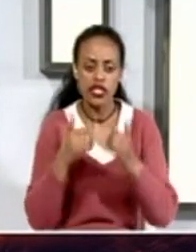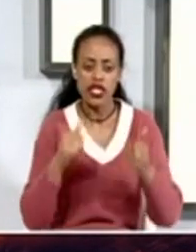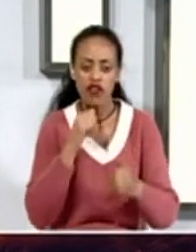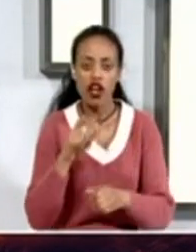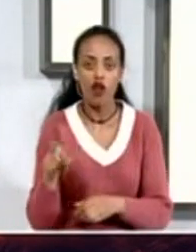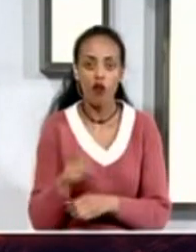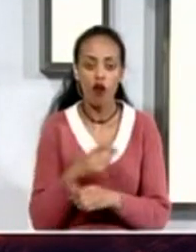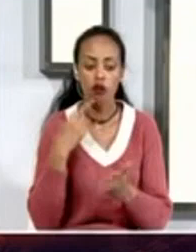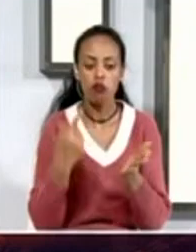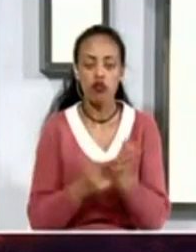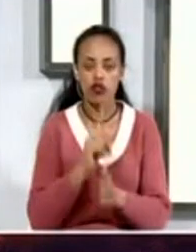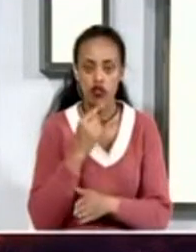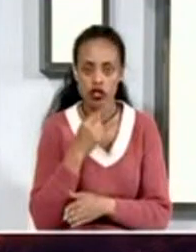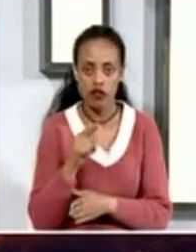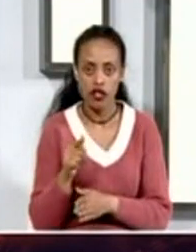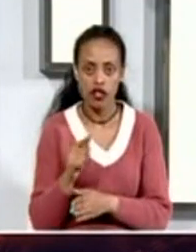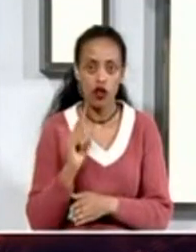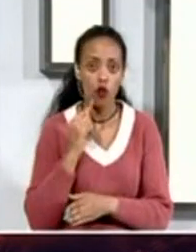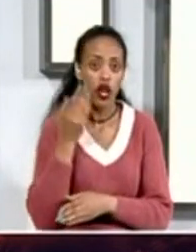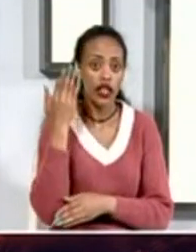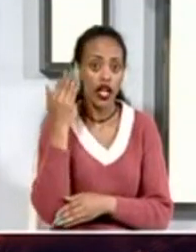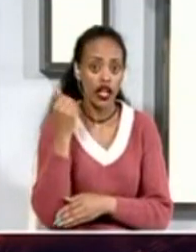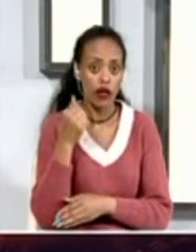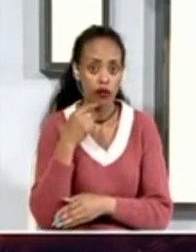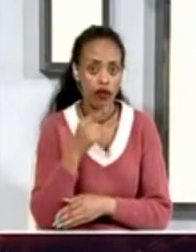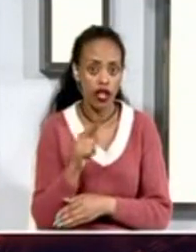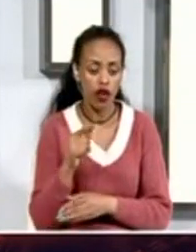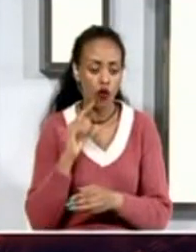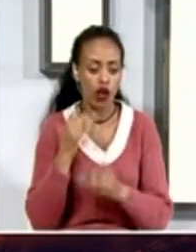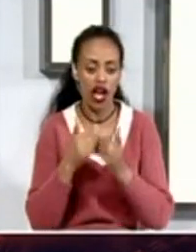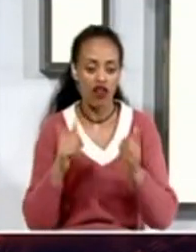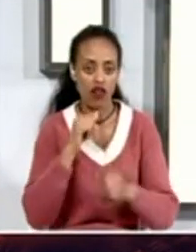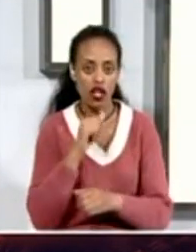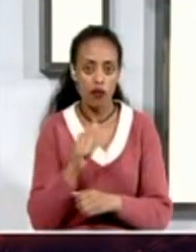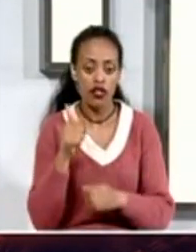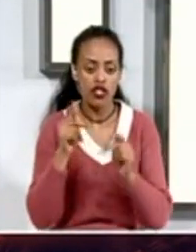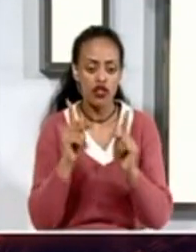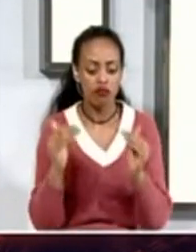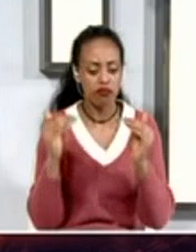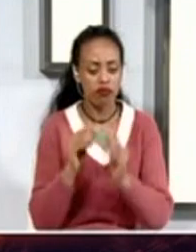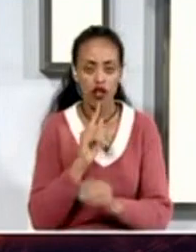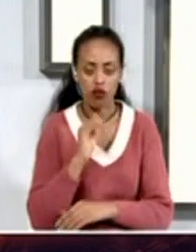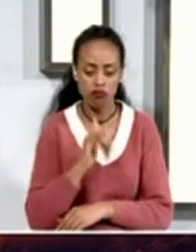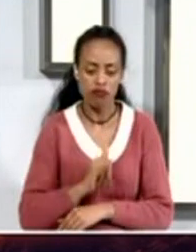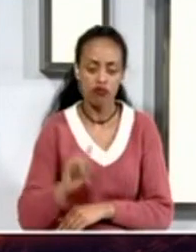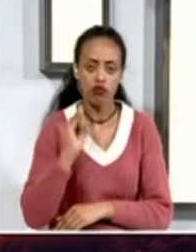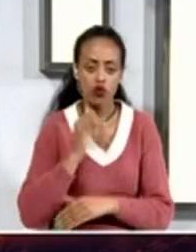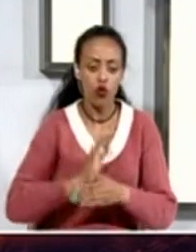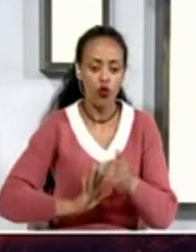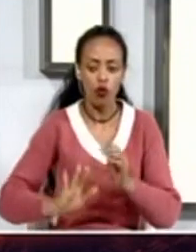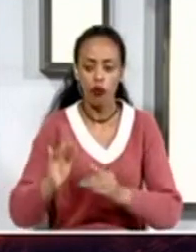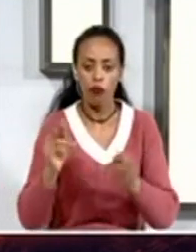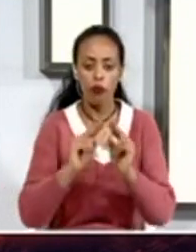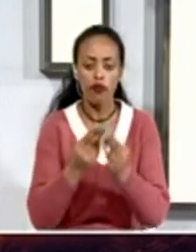ምዃኑ ህያው ምስክር እዩ ትብል። ወላ ተቐደም ከማን ክነግረካ ወላ ይፈላለይ ድኣ እምበር እቲ ህዝቢ ሓደ እዩ። ወሊዱ ተዋሊዱ ምንም ዝፈልዮ